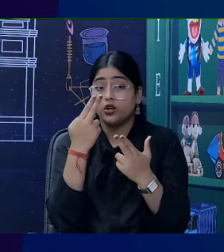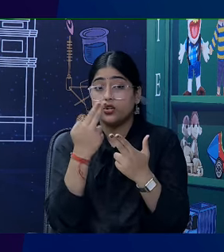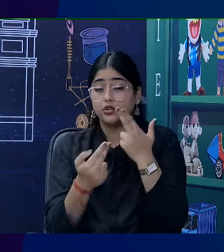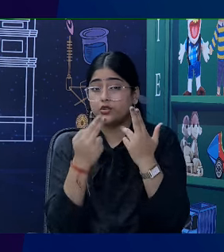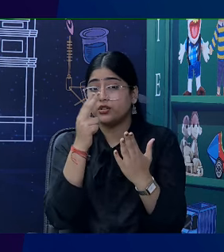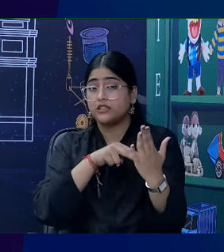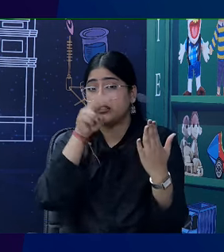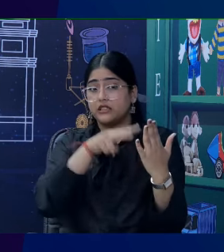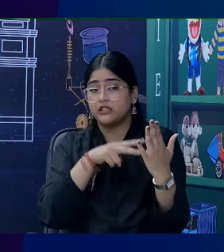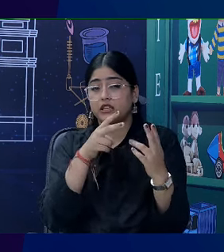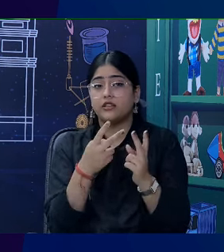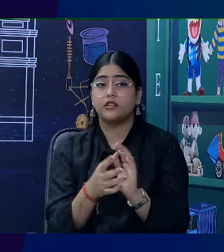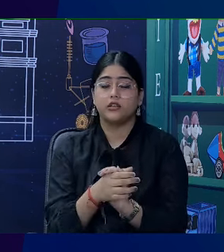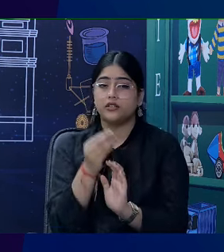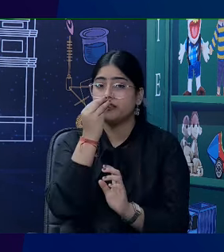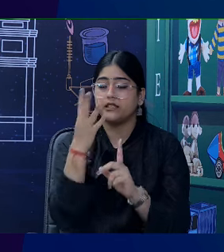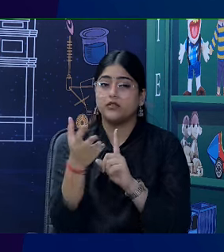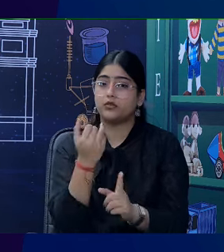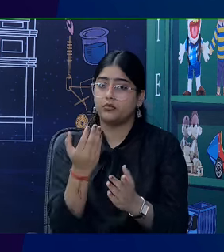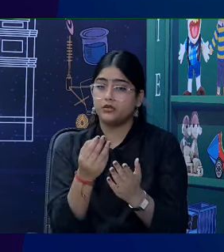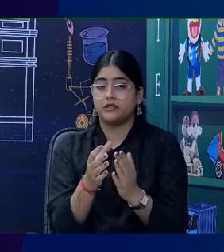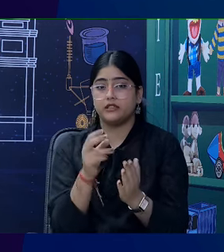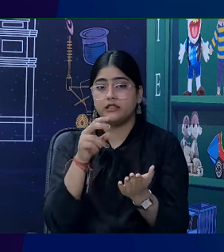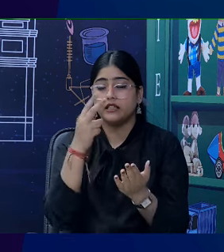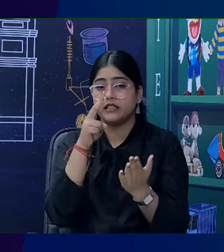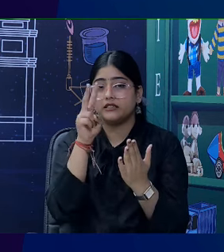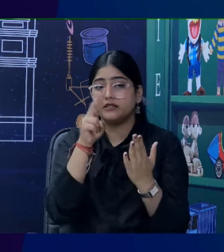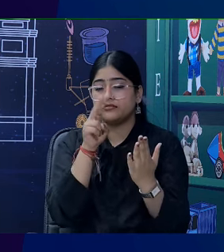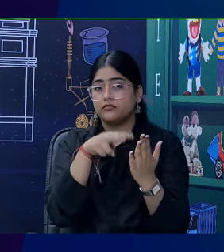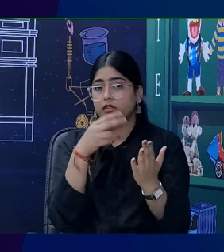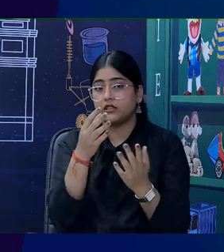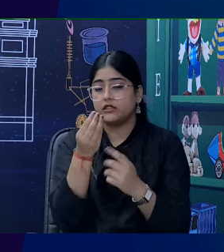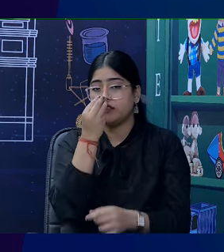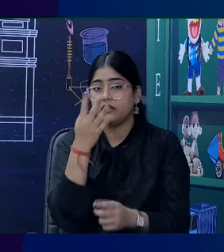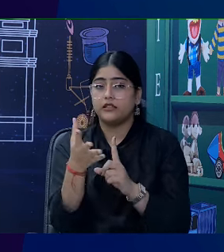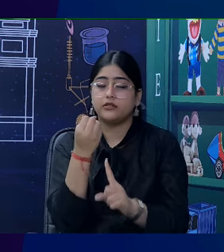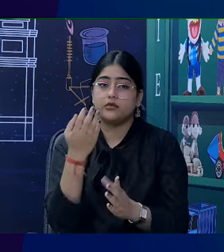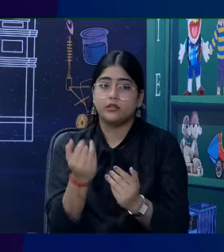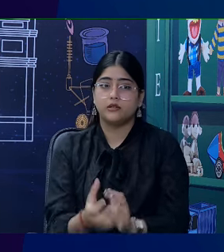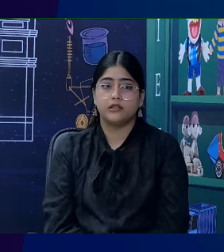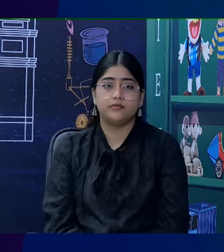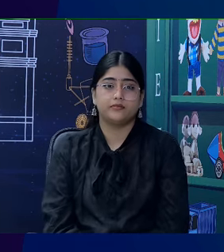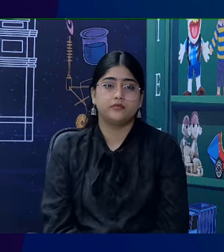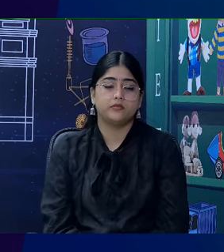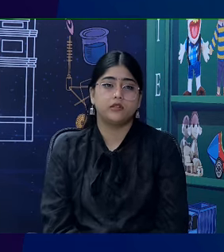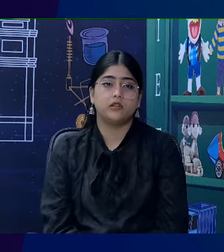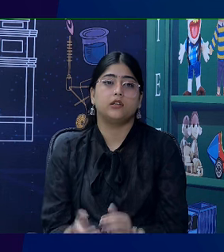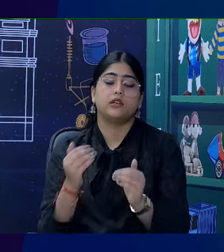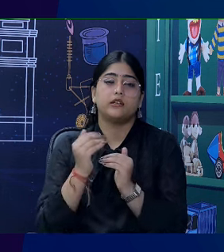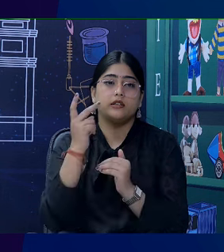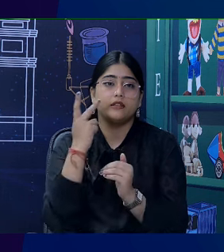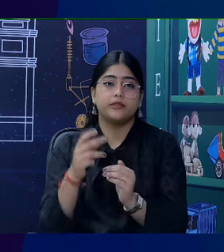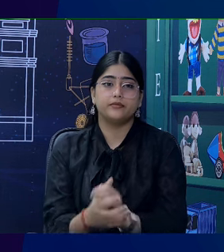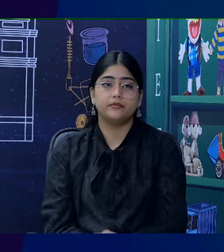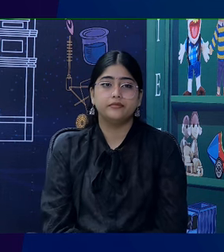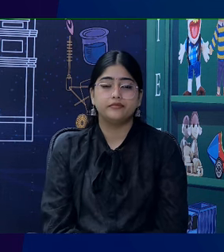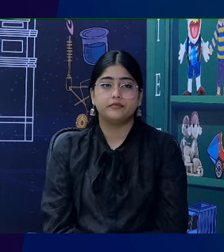डिफरेंट डिफरेंट वे में पढ़ेंगे तो इजली आपको समझ आ जाएगा बिल्कुल ठीक है तो ये तो था मंदिर के बारे में आपका नेक्स्ट हम आगे चलते हैं